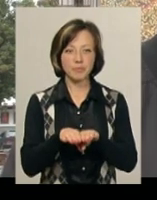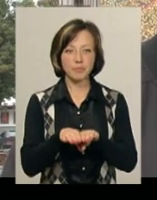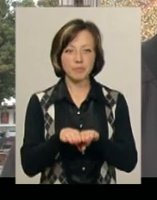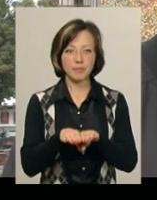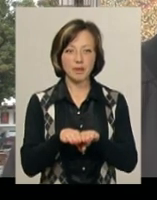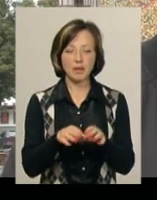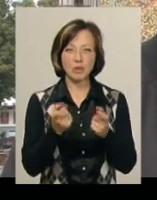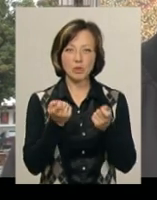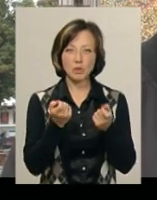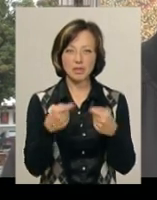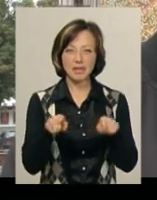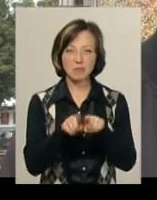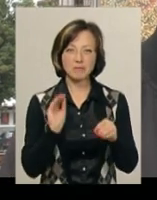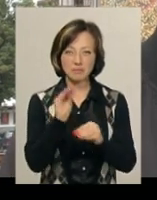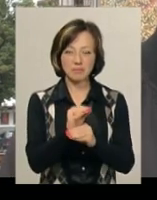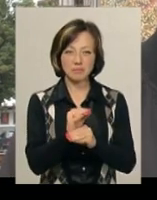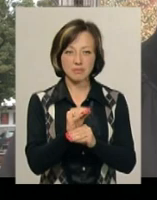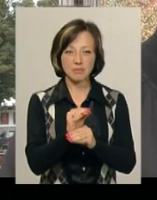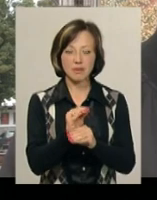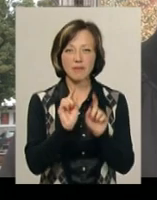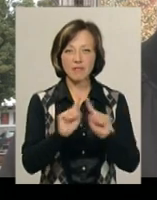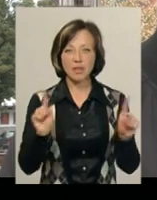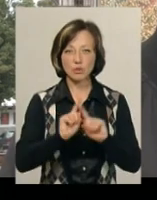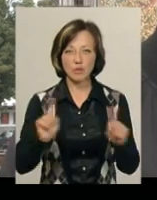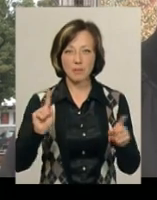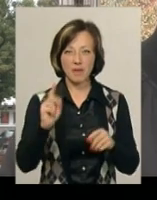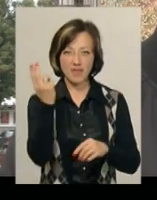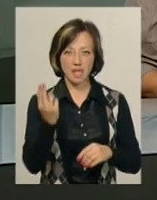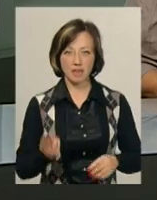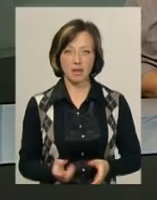сепія, але трошечки з такими витонченими відтінками.